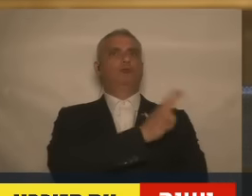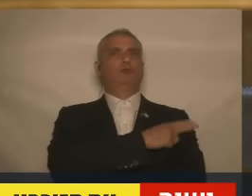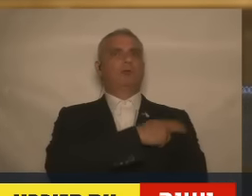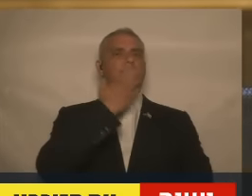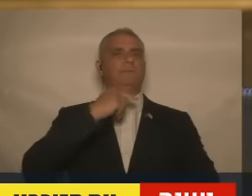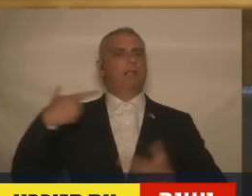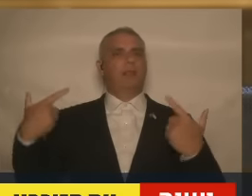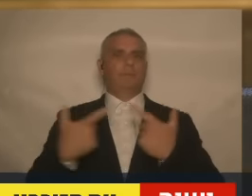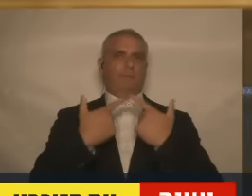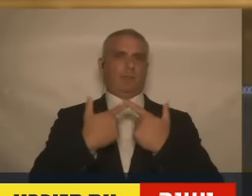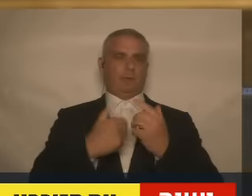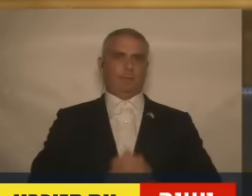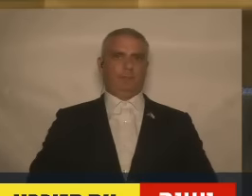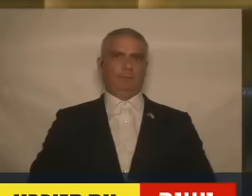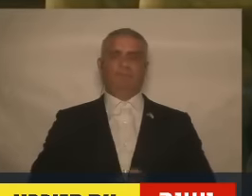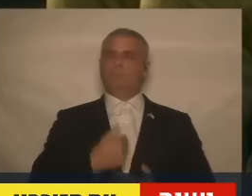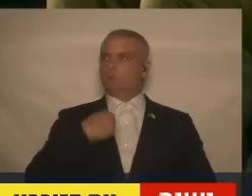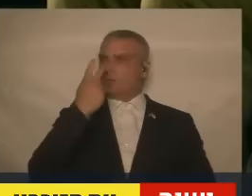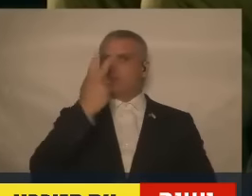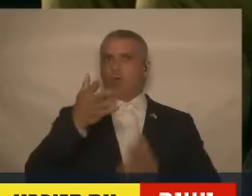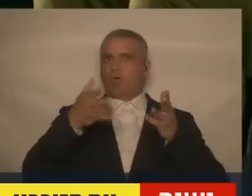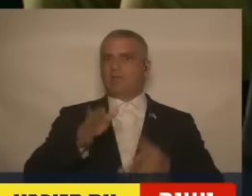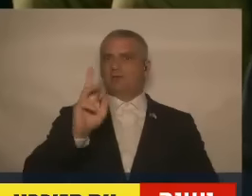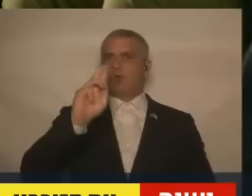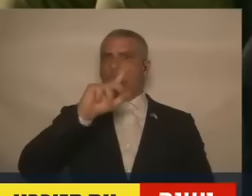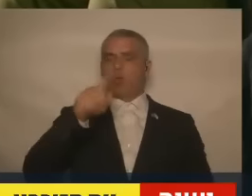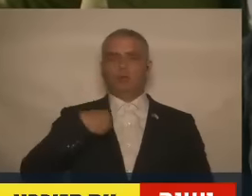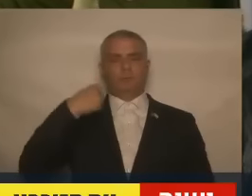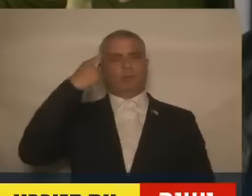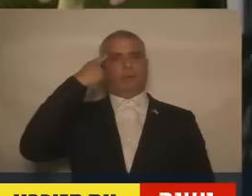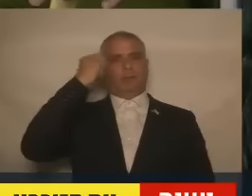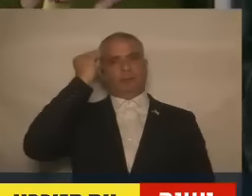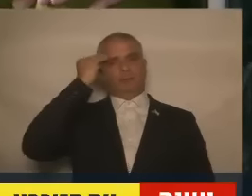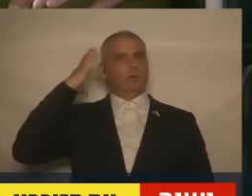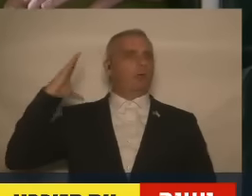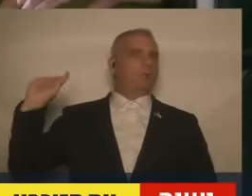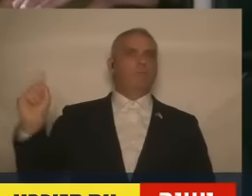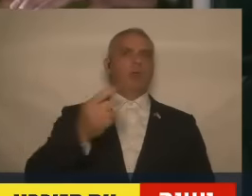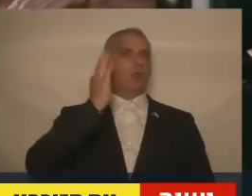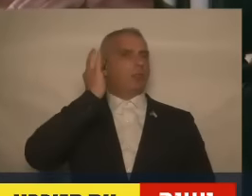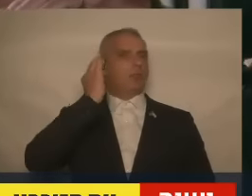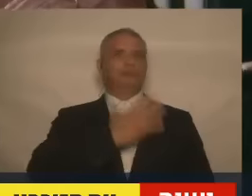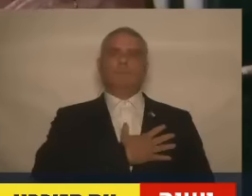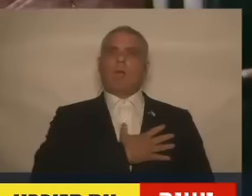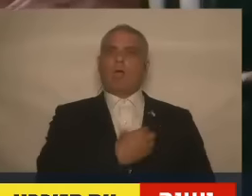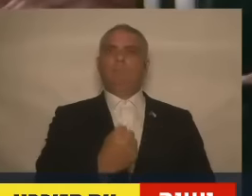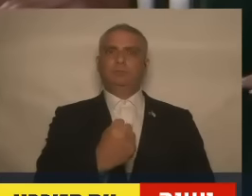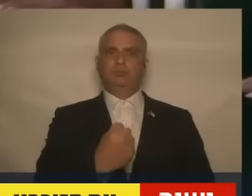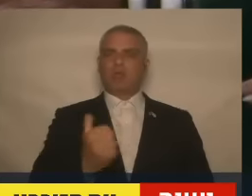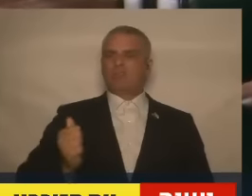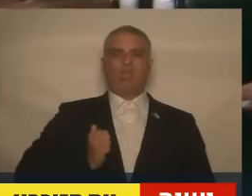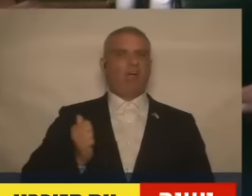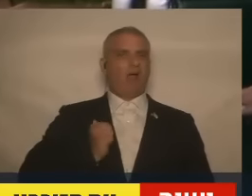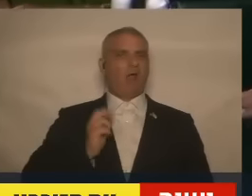ישראל במערכה. אני רואה את קברה של רוז ונזכר בכל אותן נשים אמיצות,